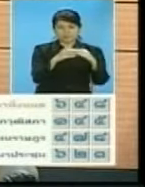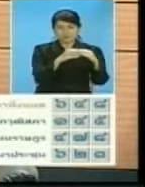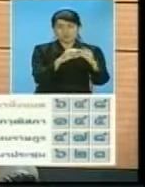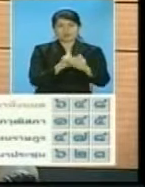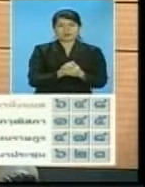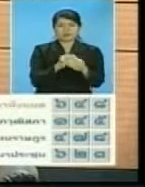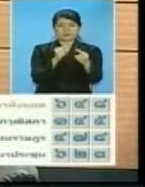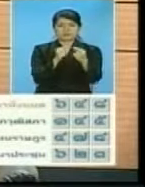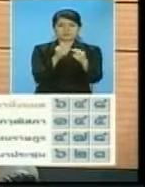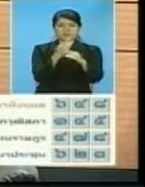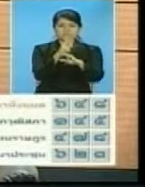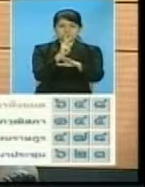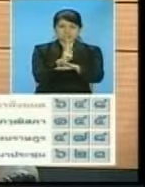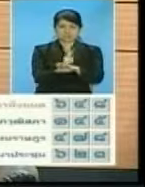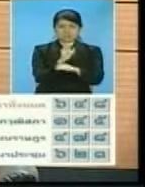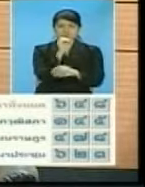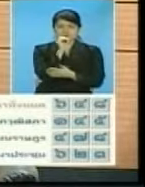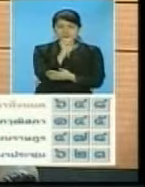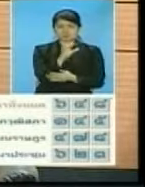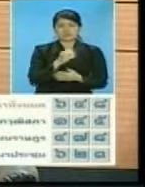ผ่านท่านประธานว่า